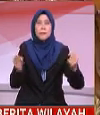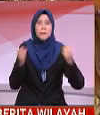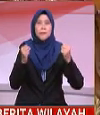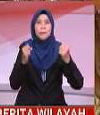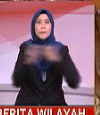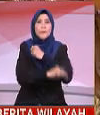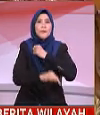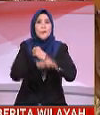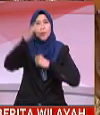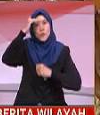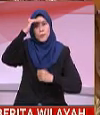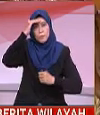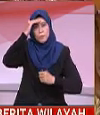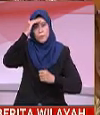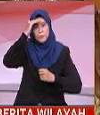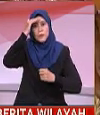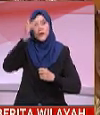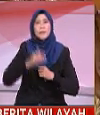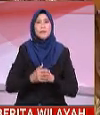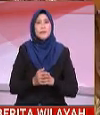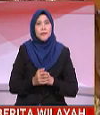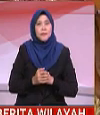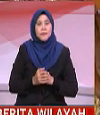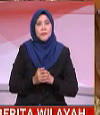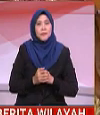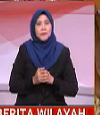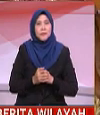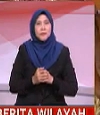negeri Johor. Jadi apabila